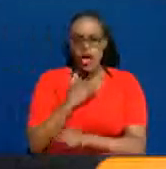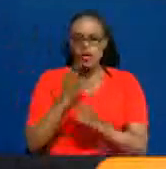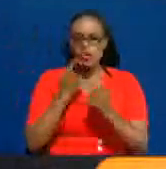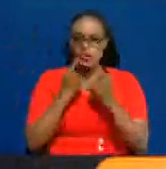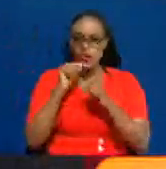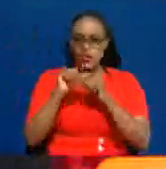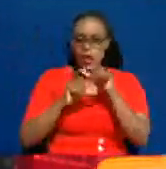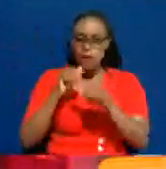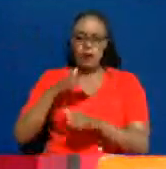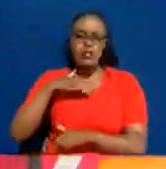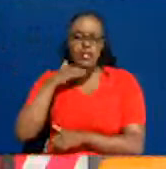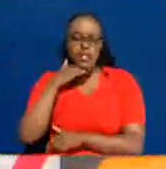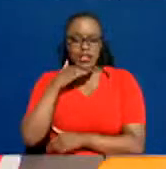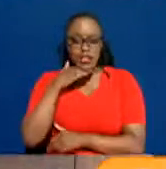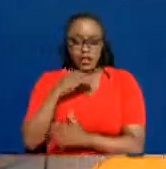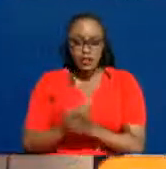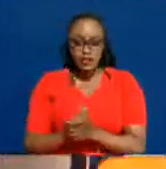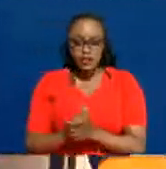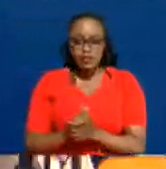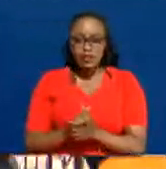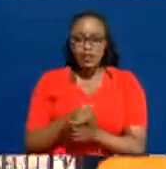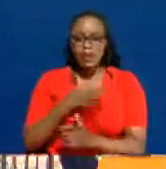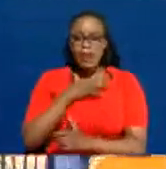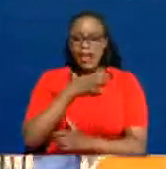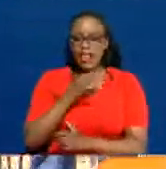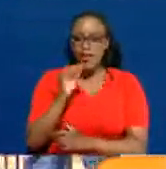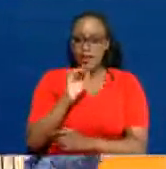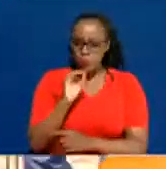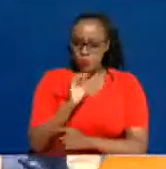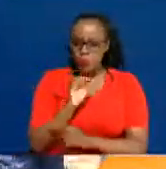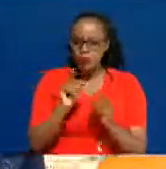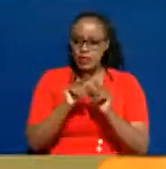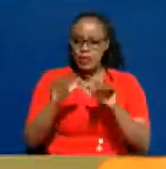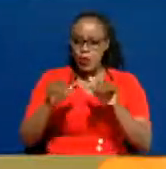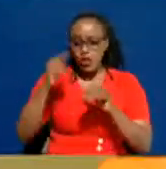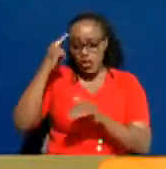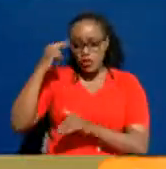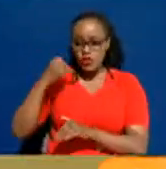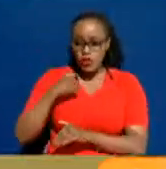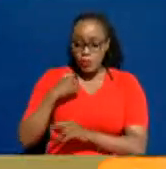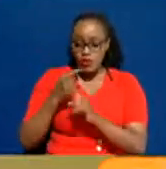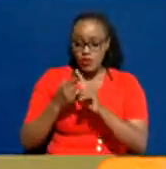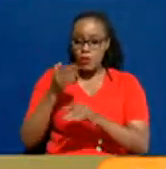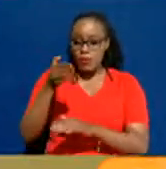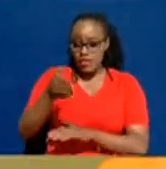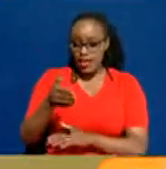walizungumzia kifo. I reached, it's like they were all waiting for me, the promise.